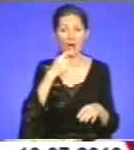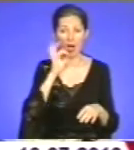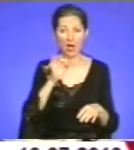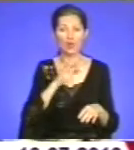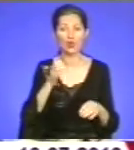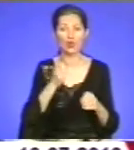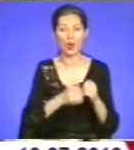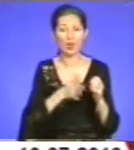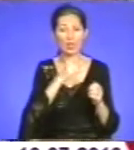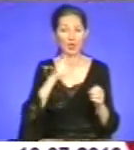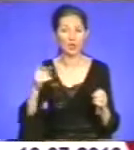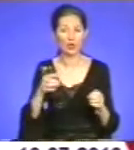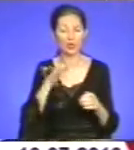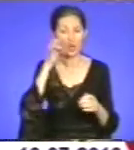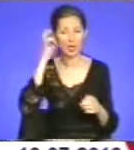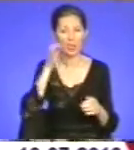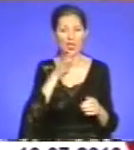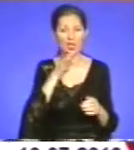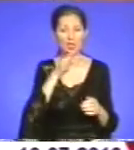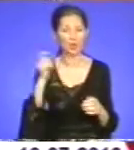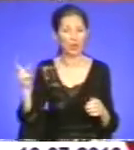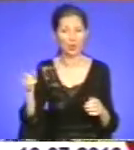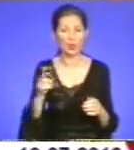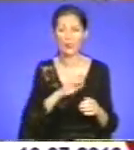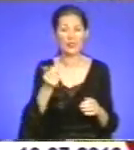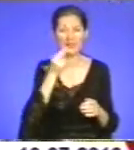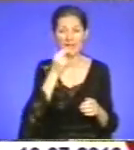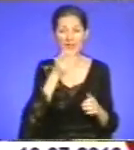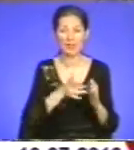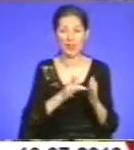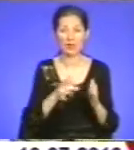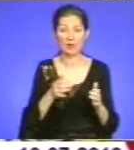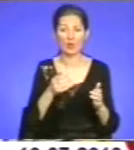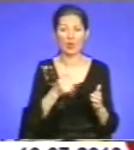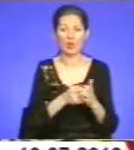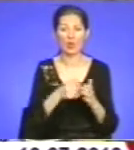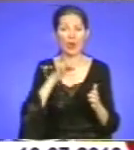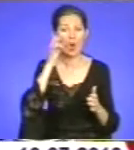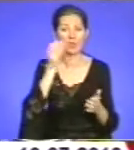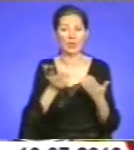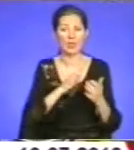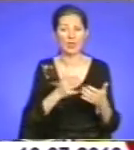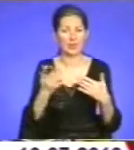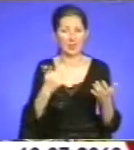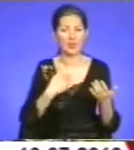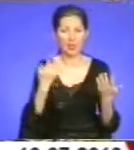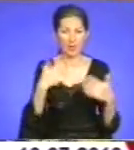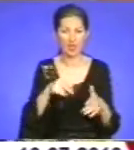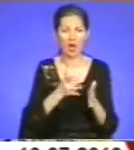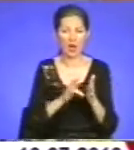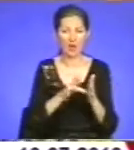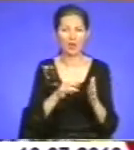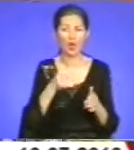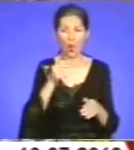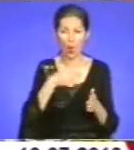отруєння. Я вже зараз не купую кавунів. Я до ранніх ніяк не ставлюся. Я вже кавуни купую такі,